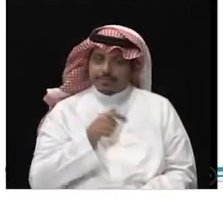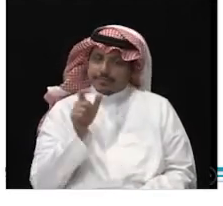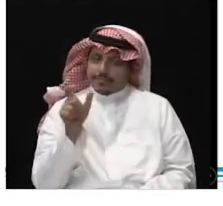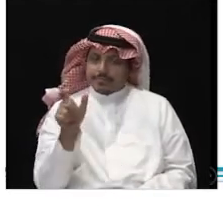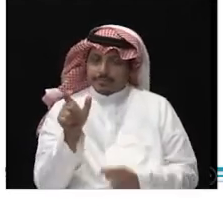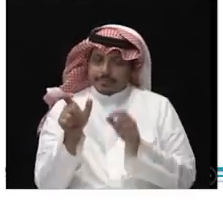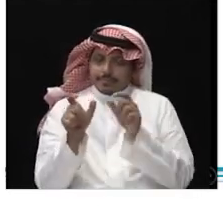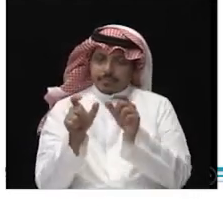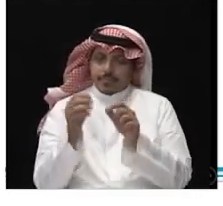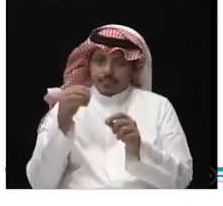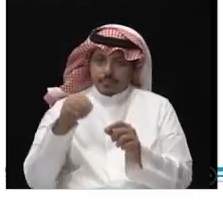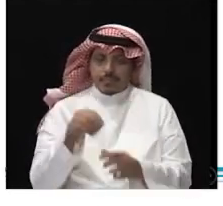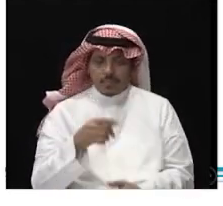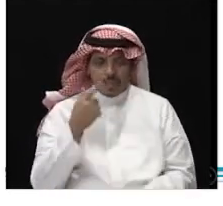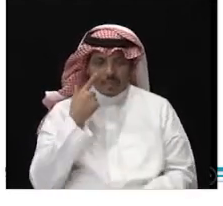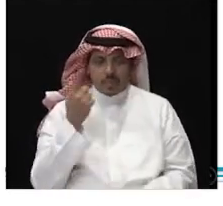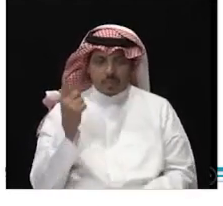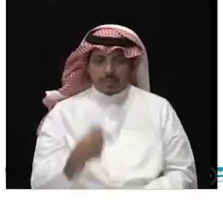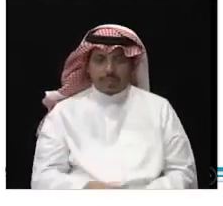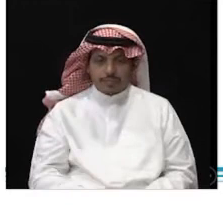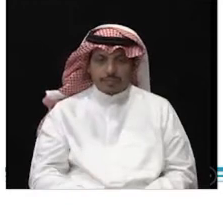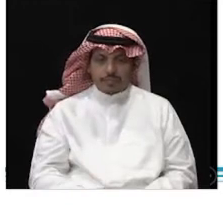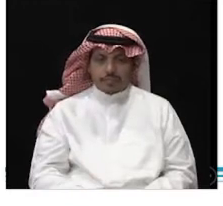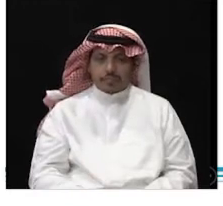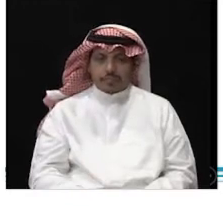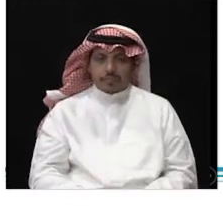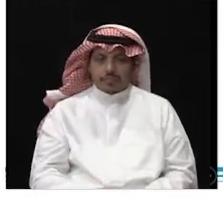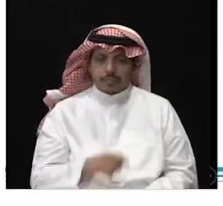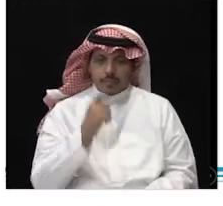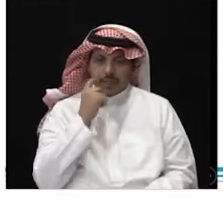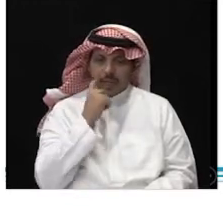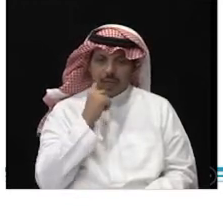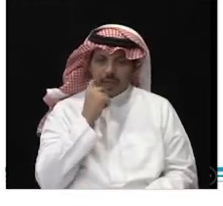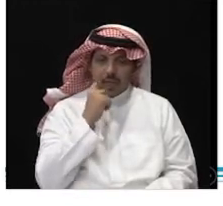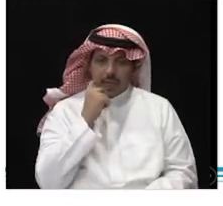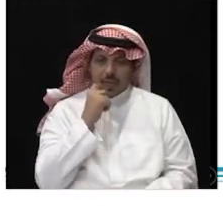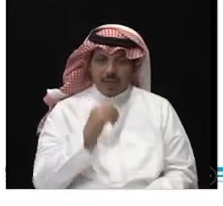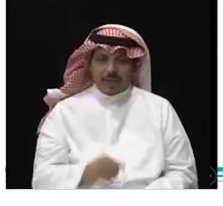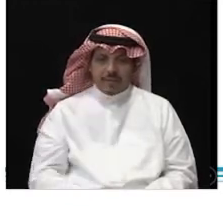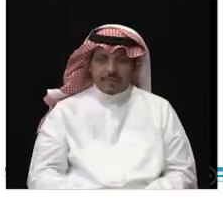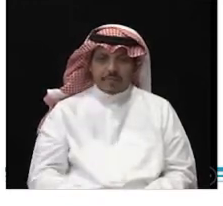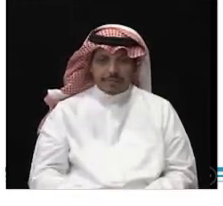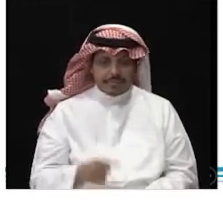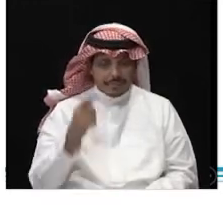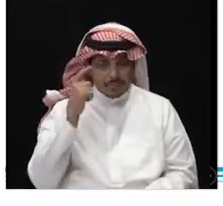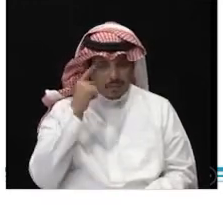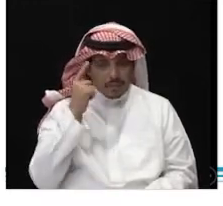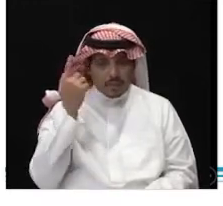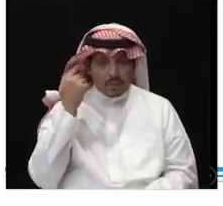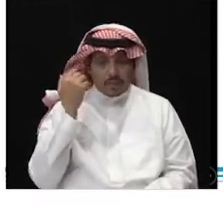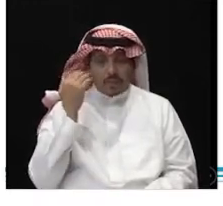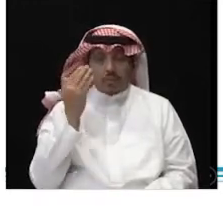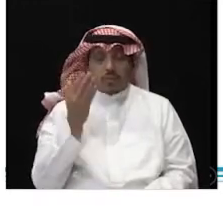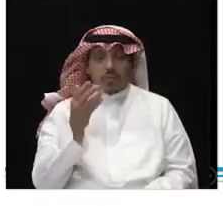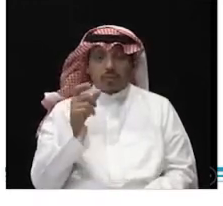آخر الاسم. إذا التنوين لا يأتي مع الفعل، وسبق وشرحنا الفعل إذا كنتم تذكرون.